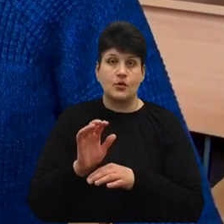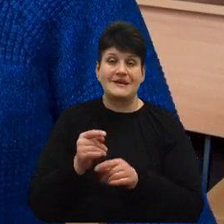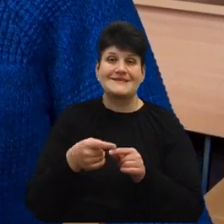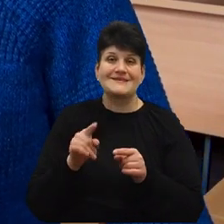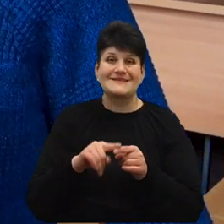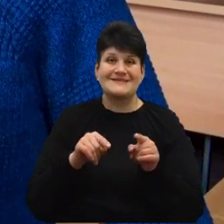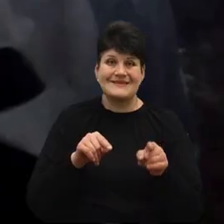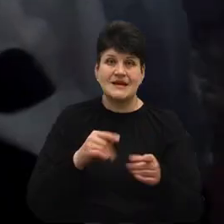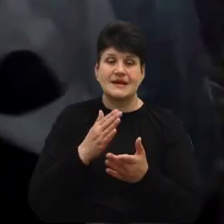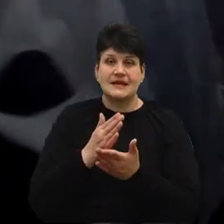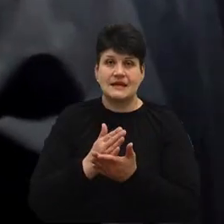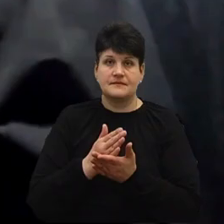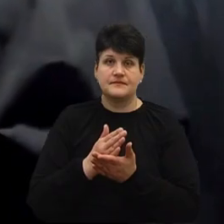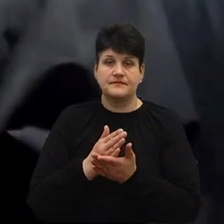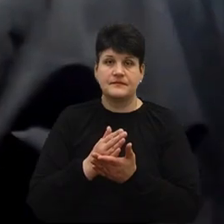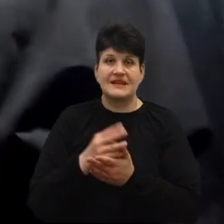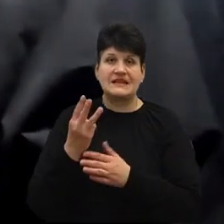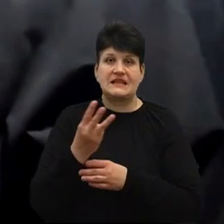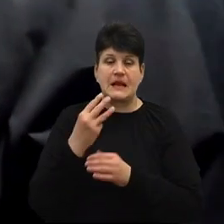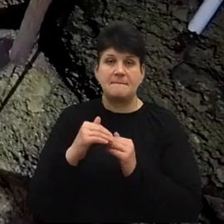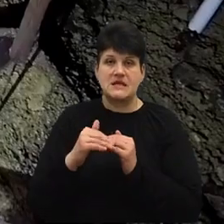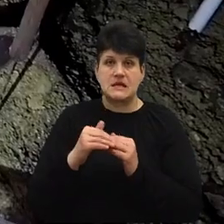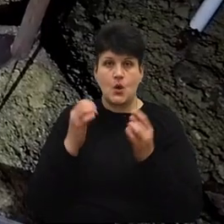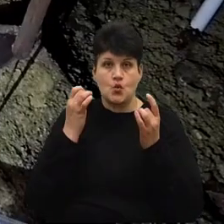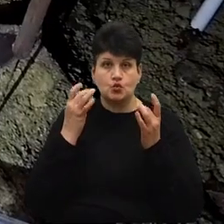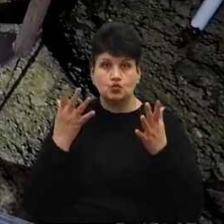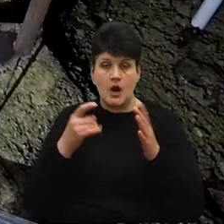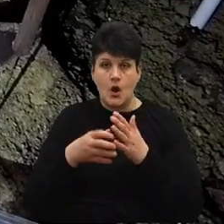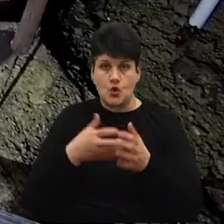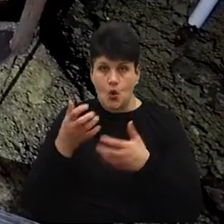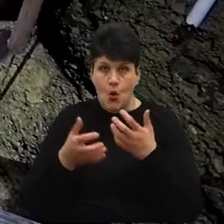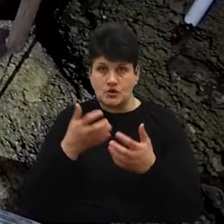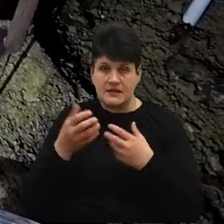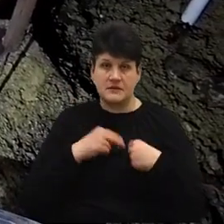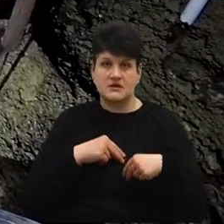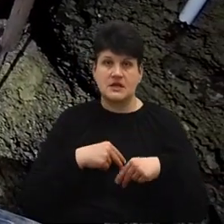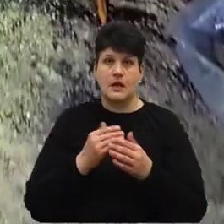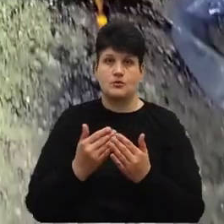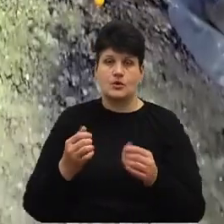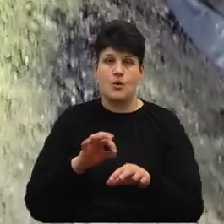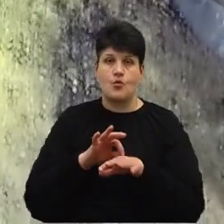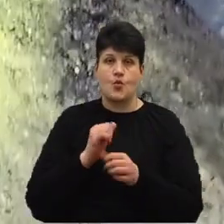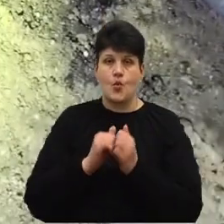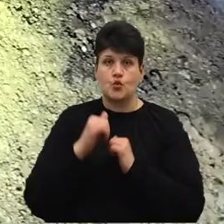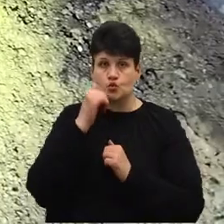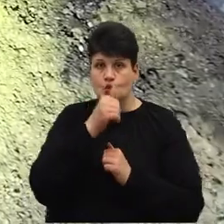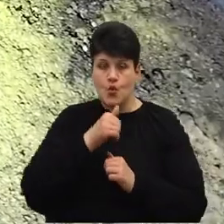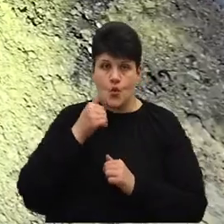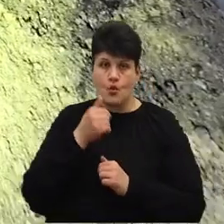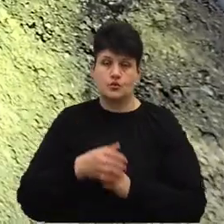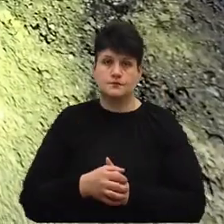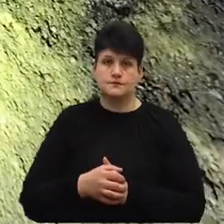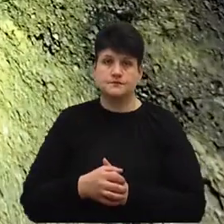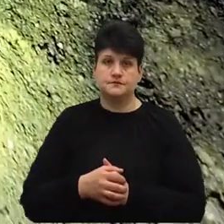є трипільська культура. Дослідження в печері працівники музею проводять щороку, розповів Михайло